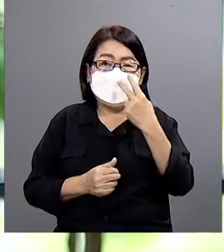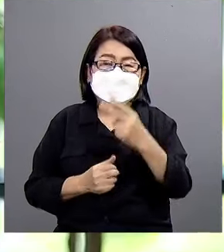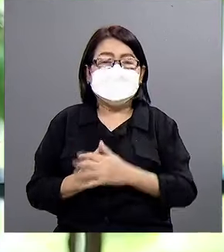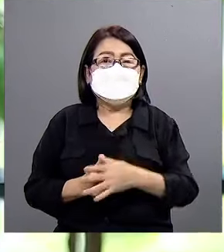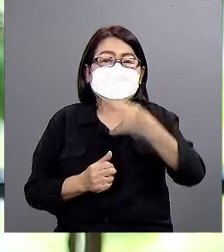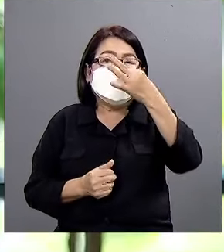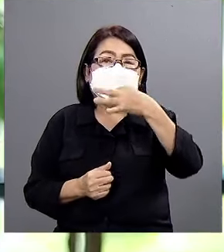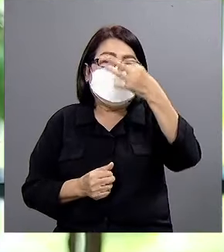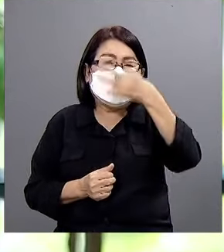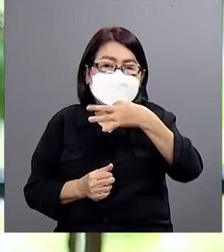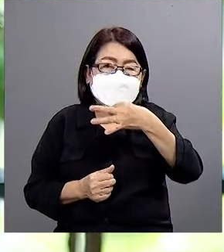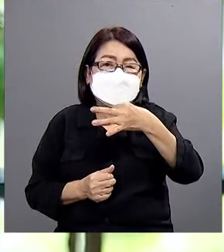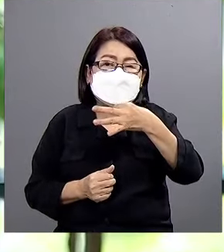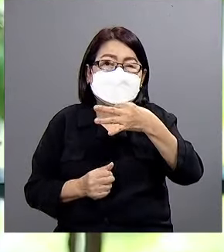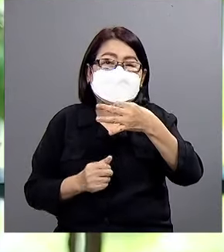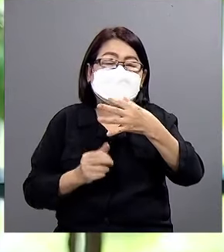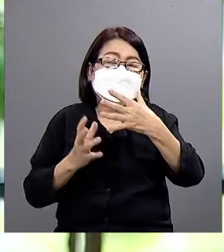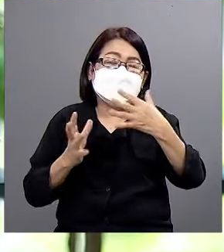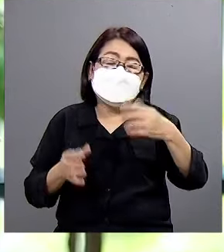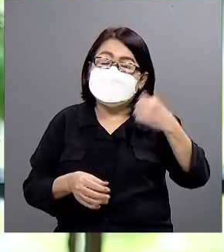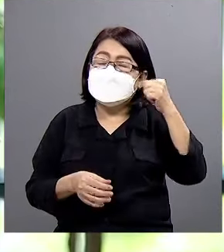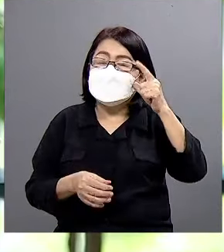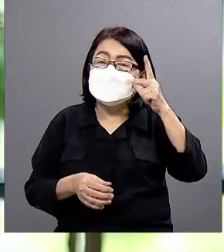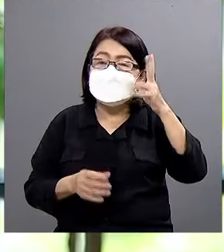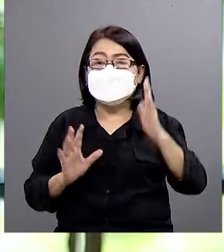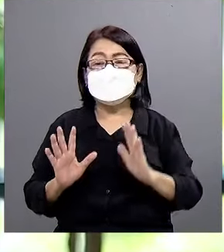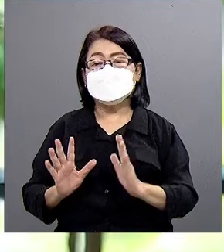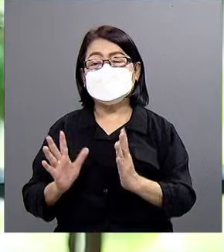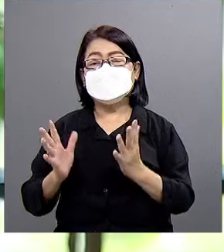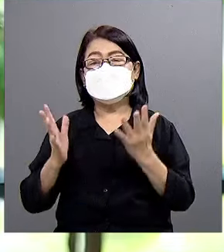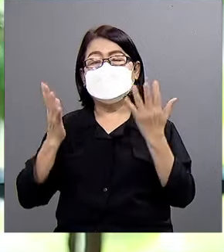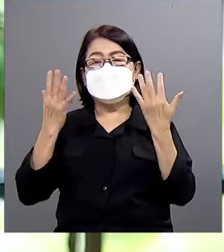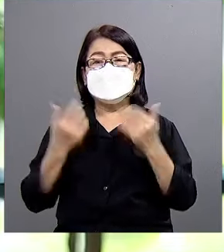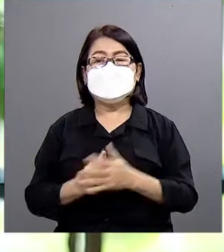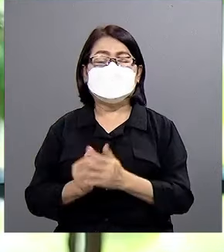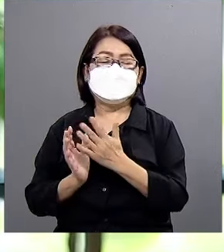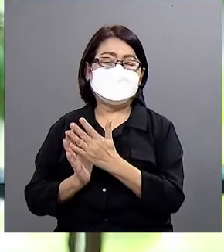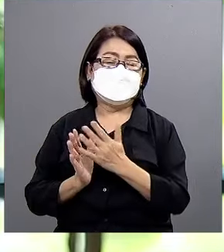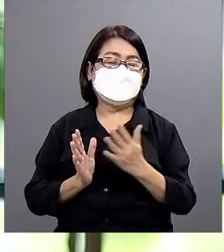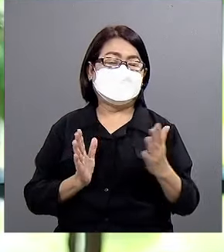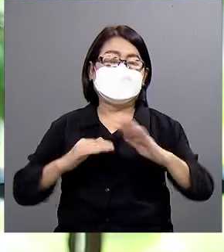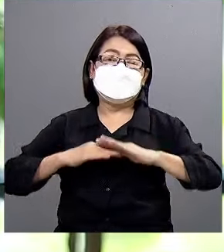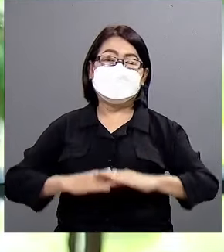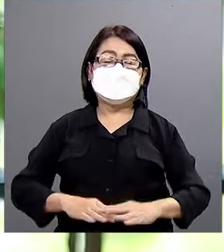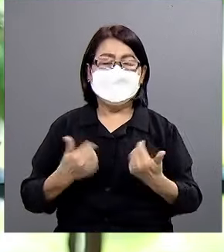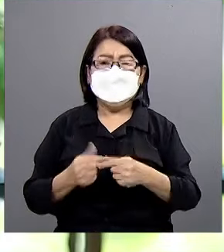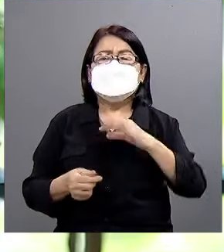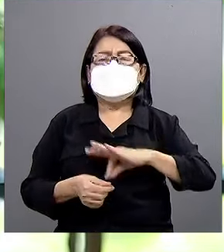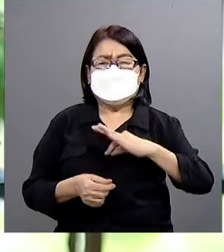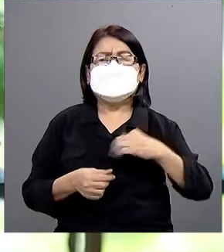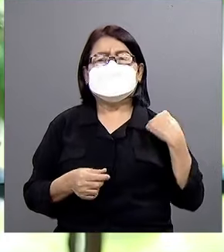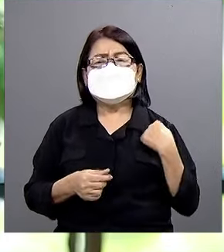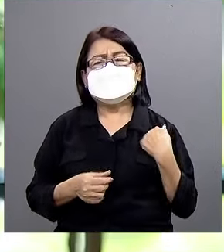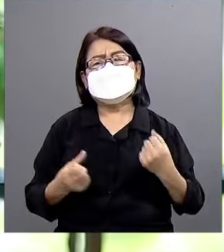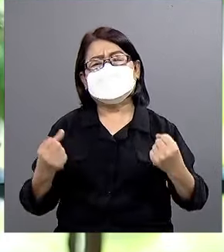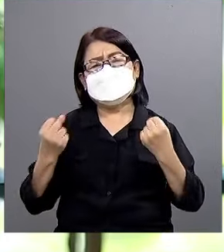ว่าเป็นหวัดที่เนื่องต่างเนี่ยเมื่อหายแล้วเนี่ยอาการหายไปเชื้อไวรัสหายไปแต่ร่างกายเรายังรู้สึกอ่อนเพลียเพียแรงตัวนี้เราก็จะมียาห